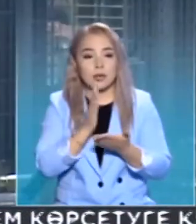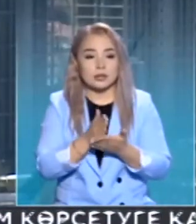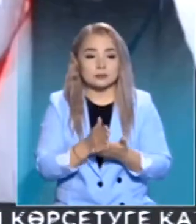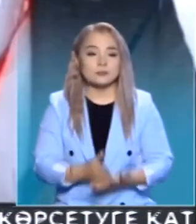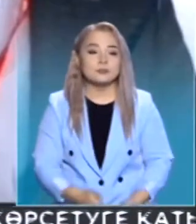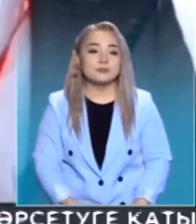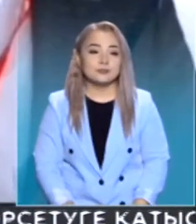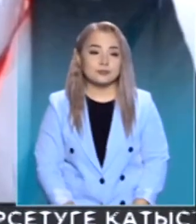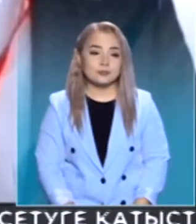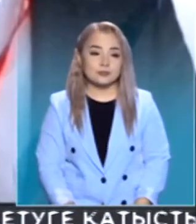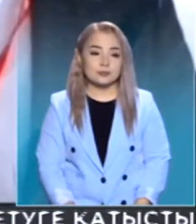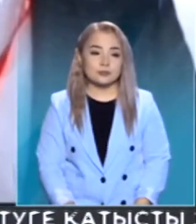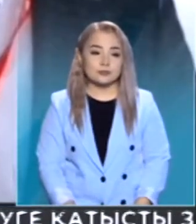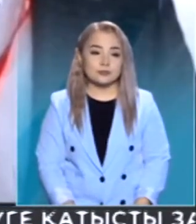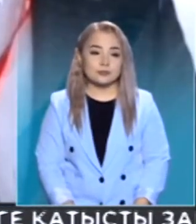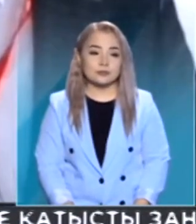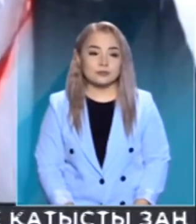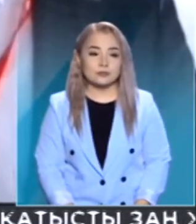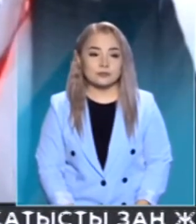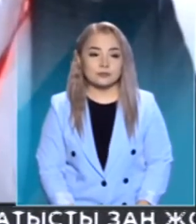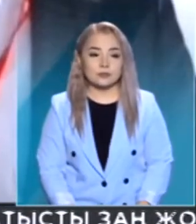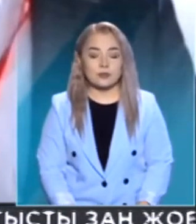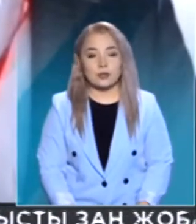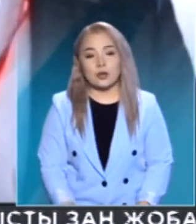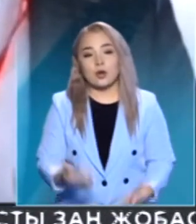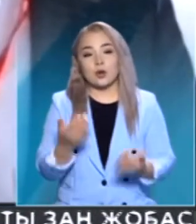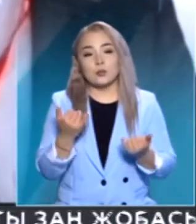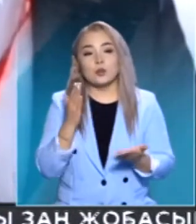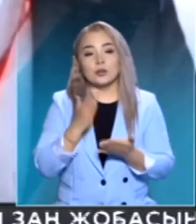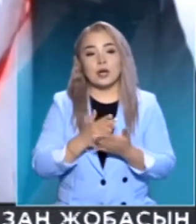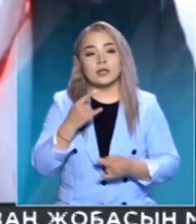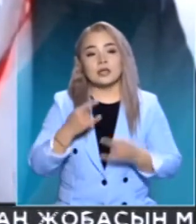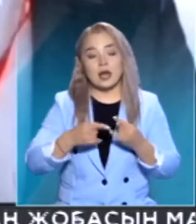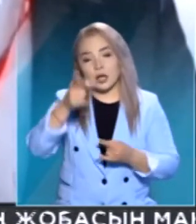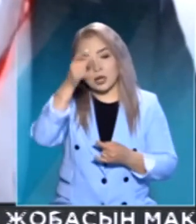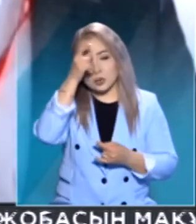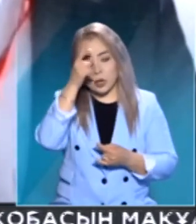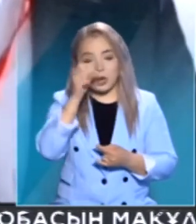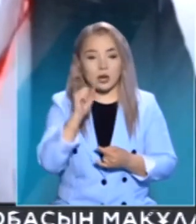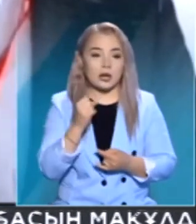Қонысбек. Рахмет, Түркиядан тікелей байланысқа шыққан әріптесім Айдос Әшімұлы.